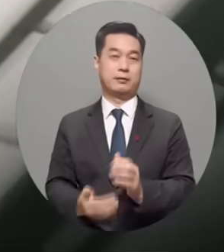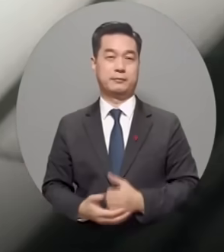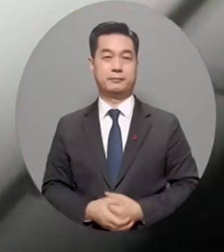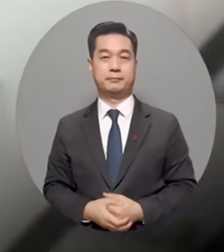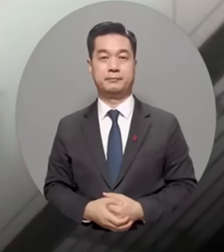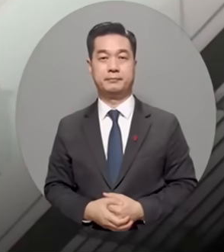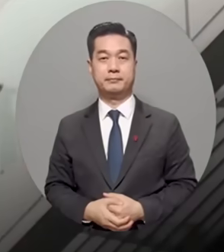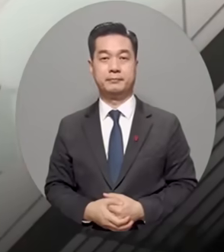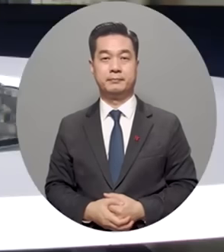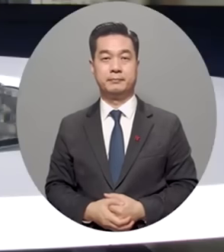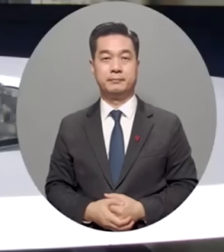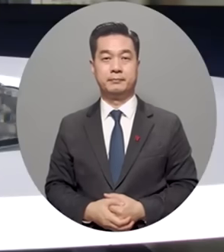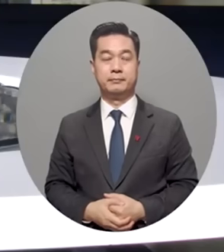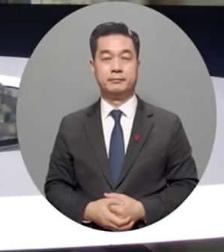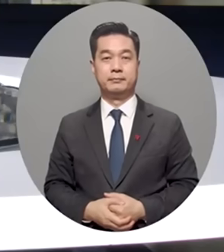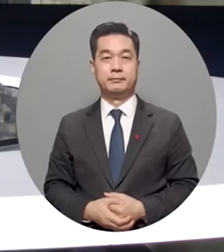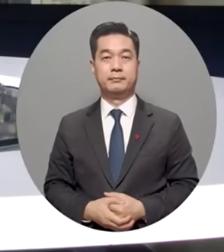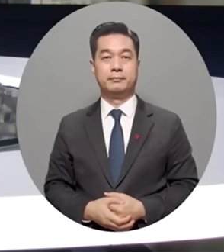문다영입니다.